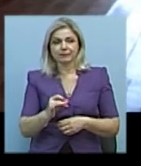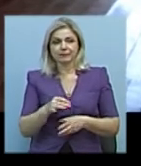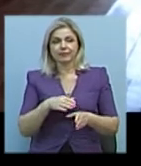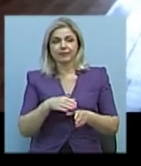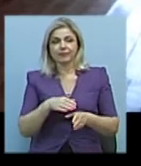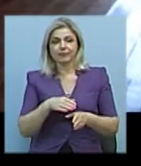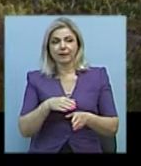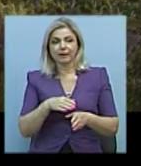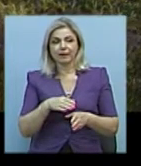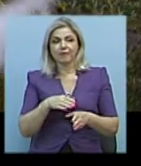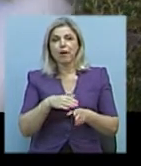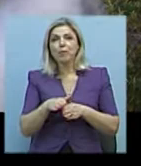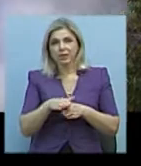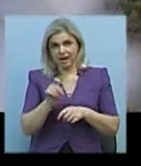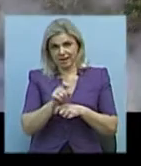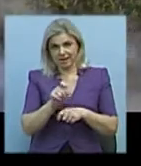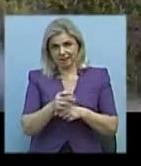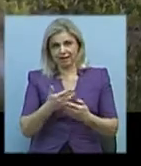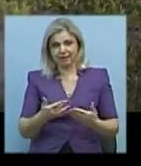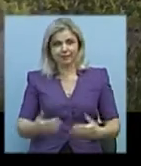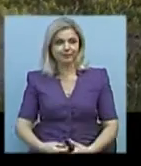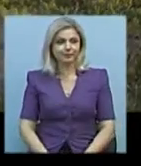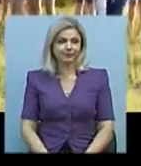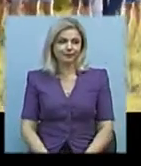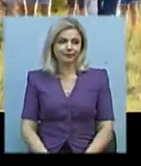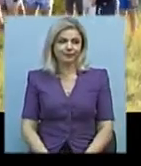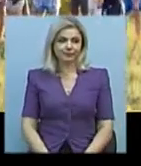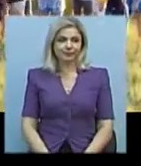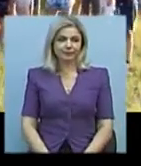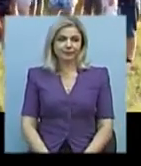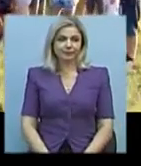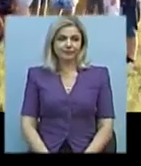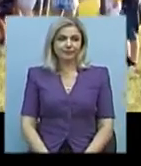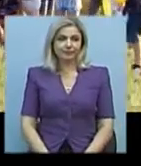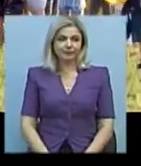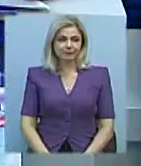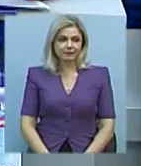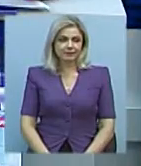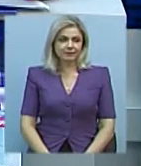і перешкоди. Світлана Кльосова, телевізійні новини Миколаївщини.